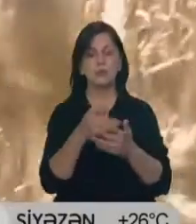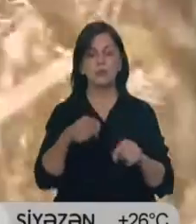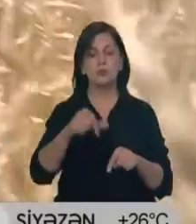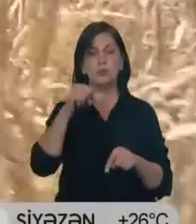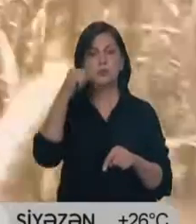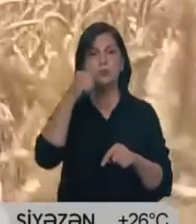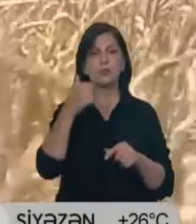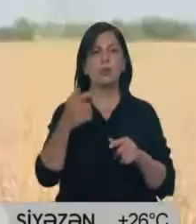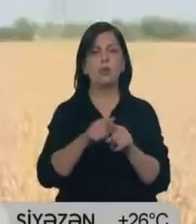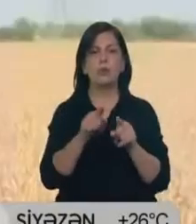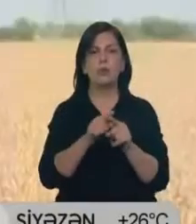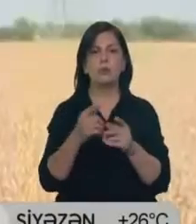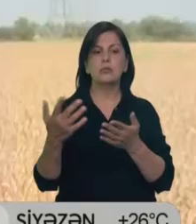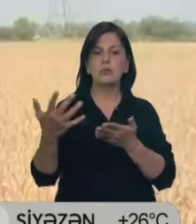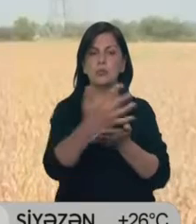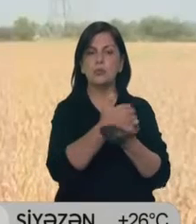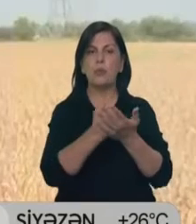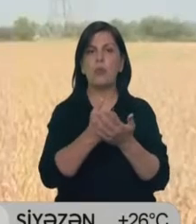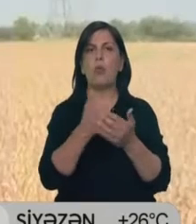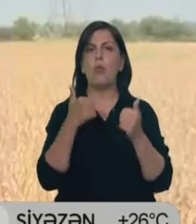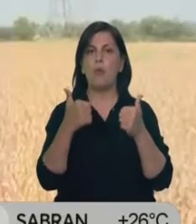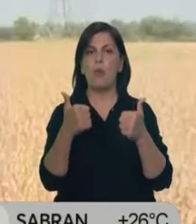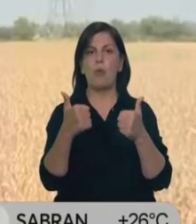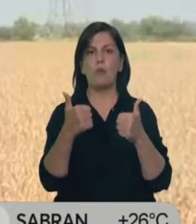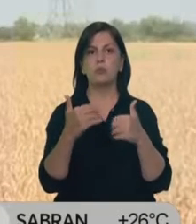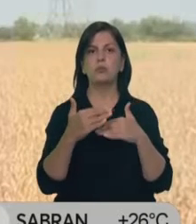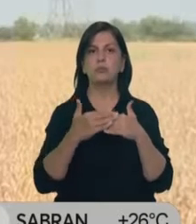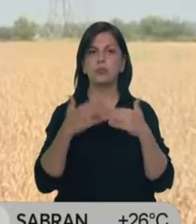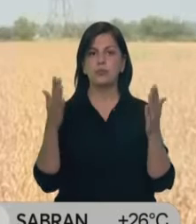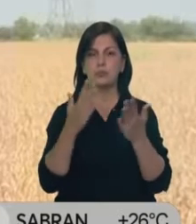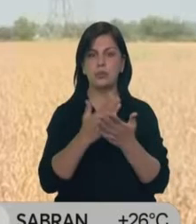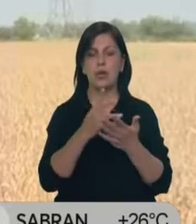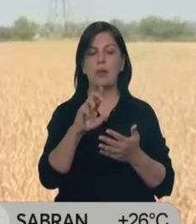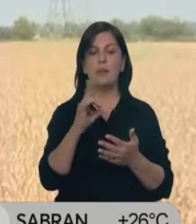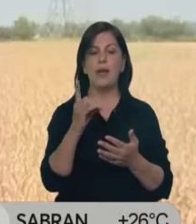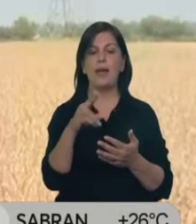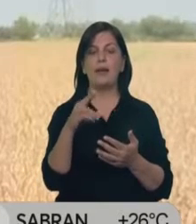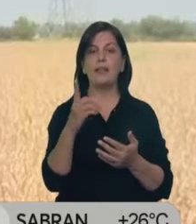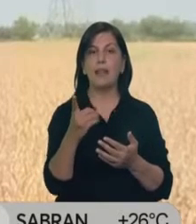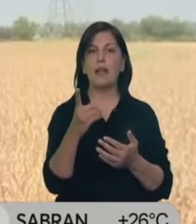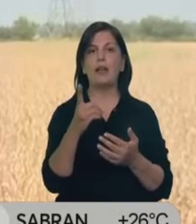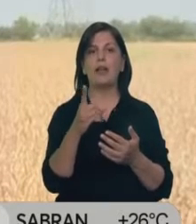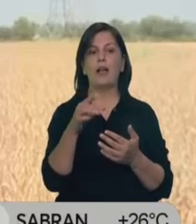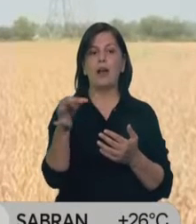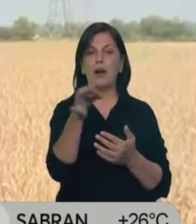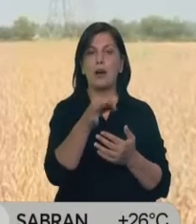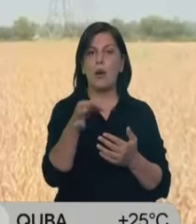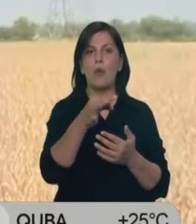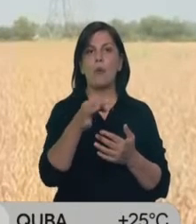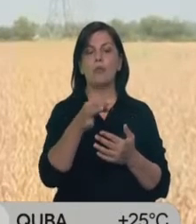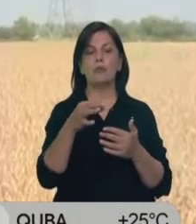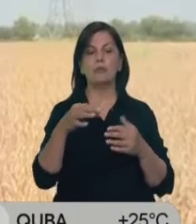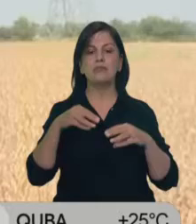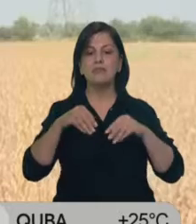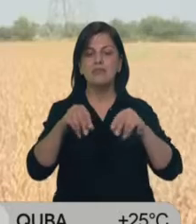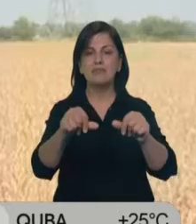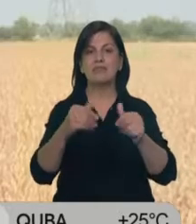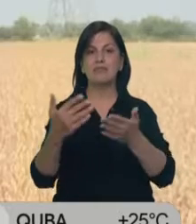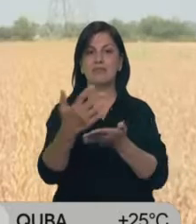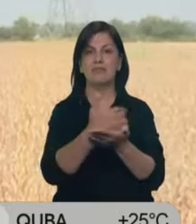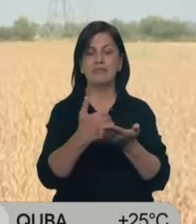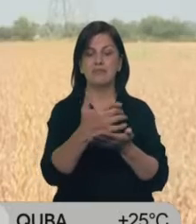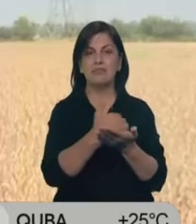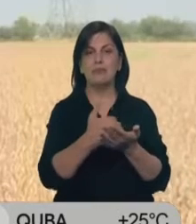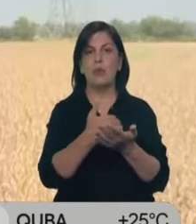yüksək qiymətləndirilir. Xüsusilə bizim hazırda olduğumuz Bərdə rayonunda fərdi təsərrüfatlarda çox yüksək məhsuldarlıq göstəriciləri əldə